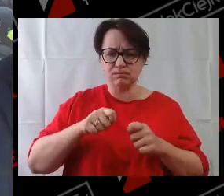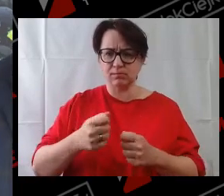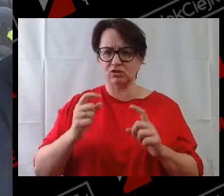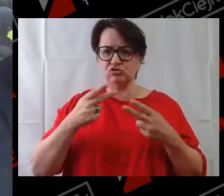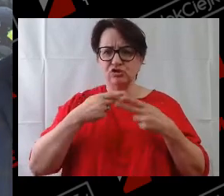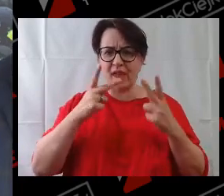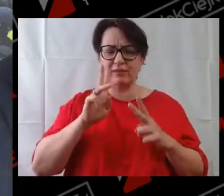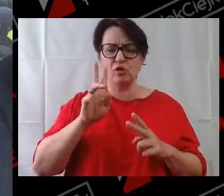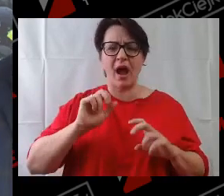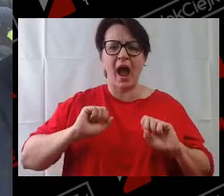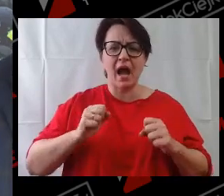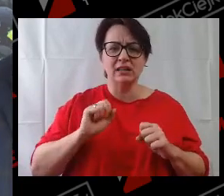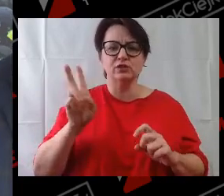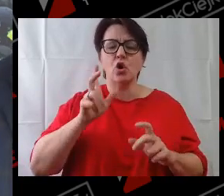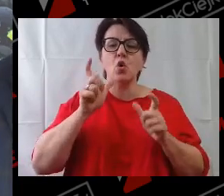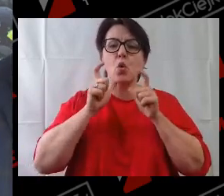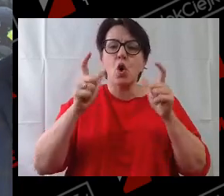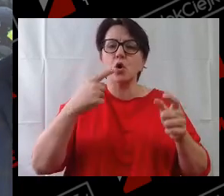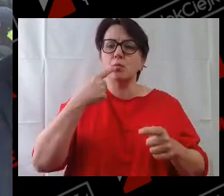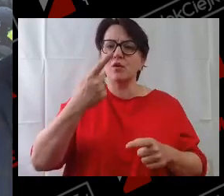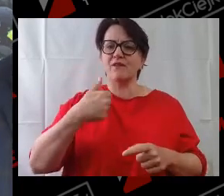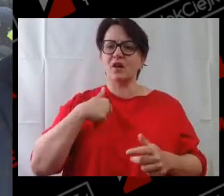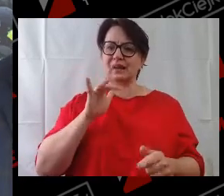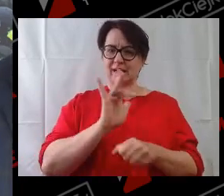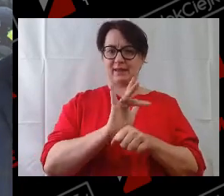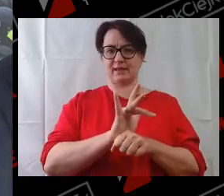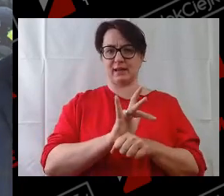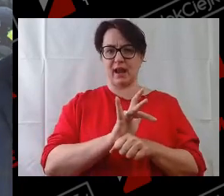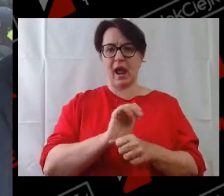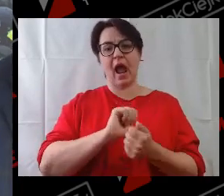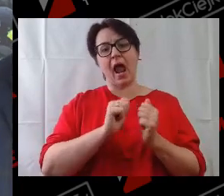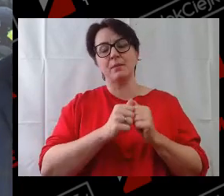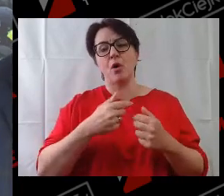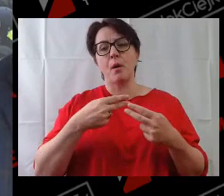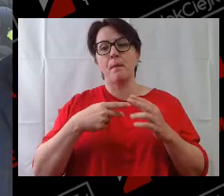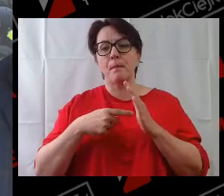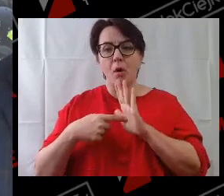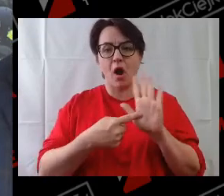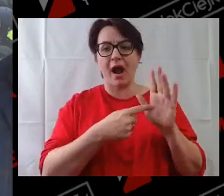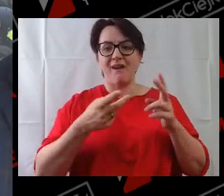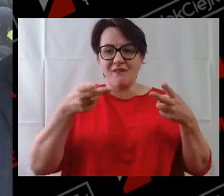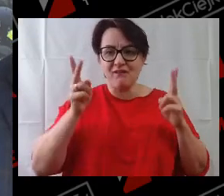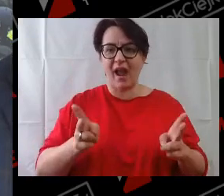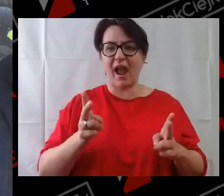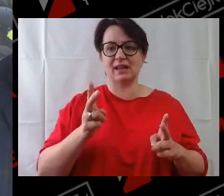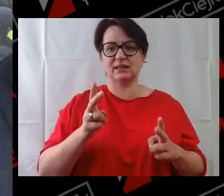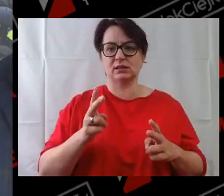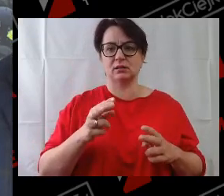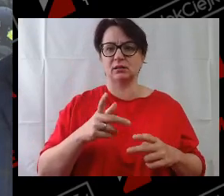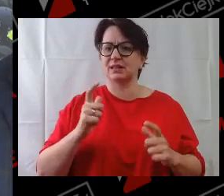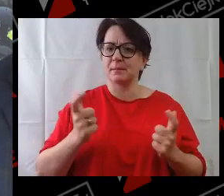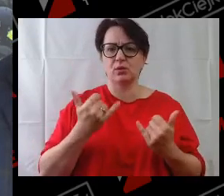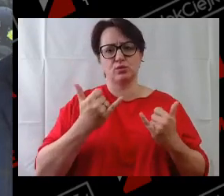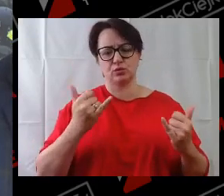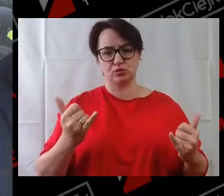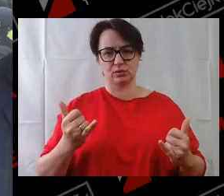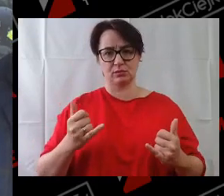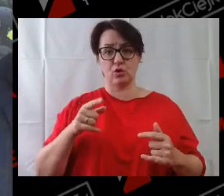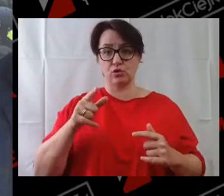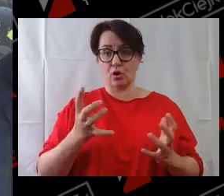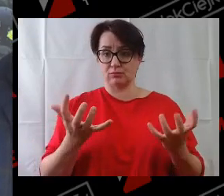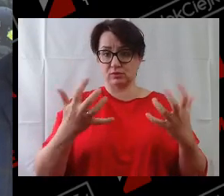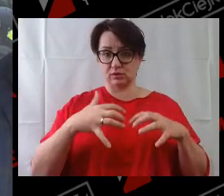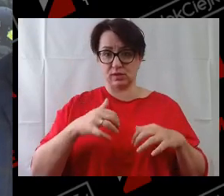ostry czarów politykę i wyłącznie więcej pakiet rozbudowy ten dobrze